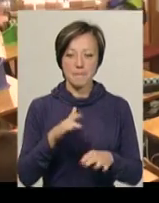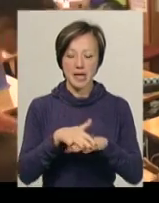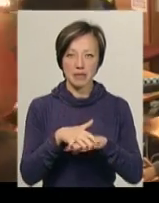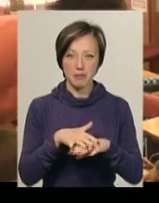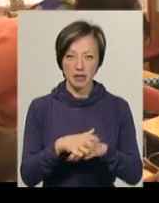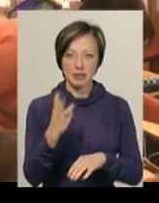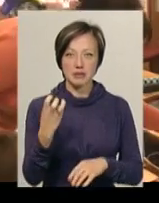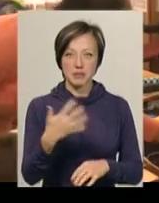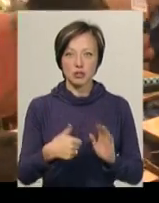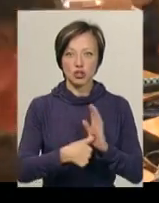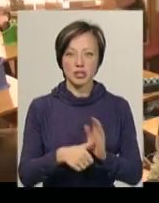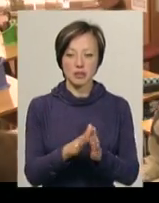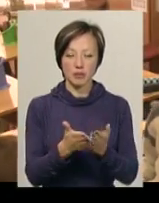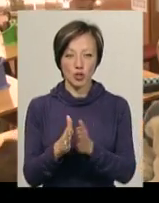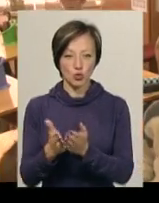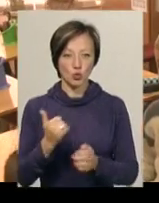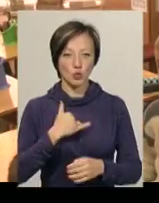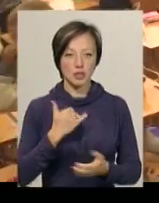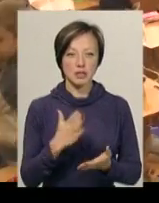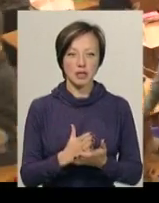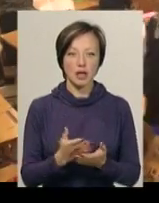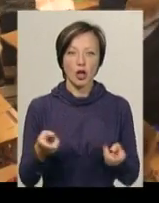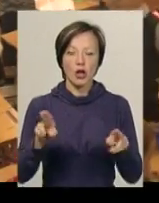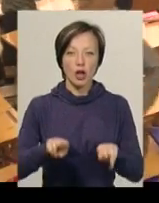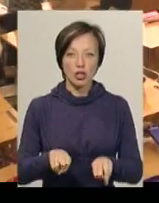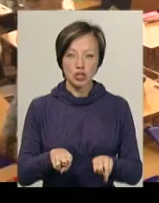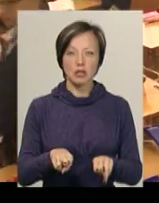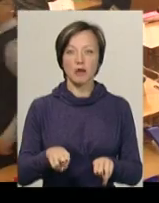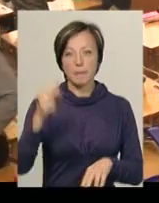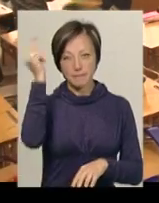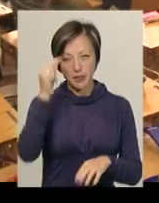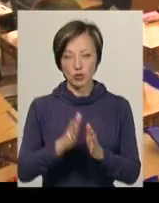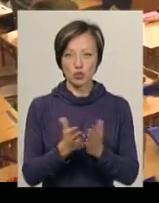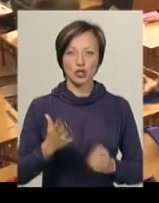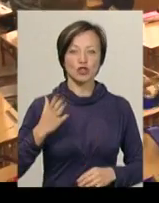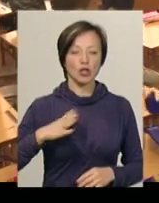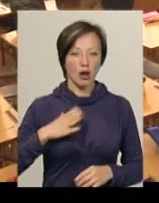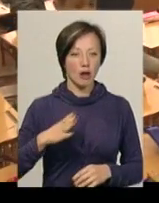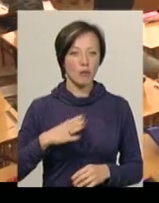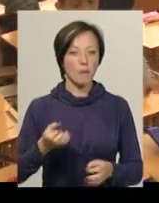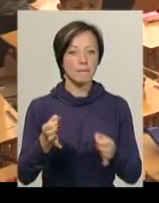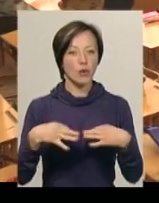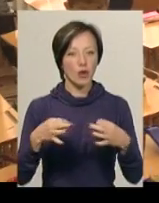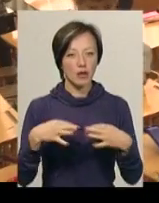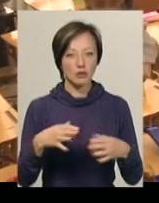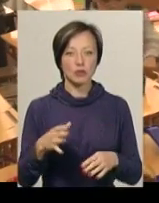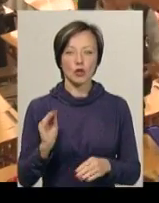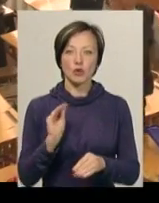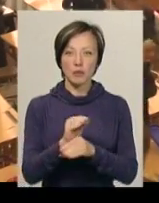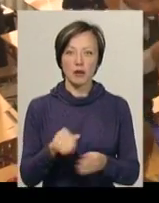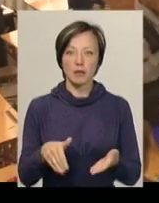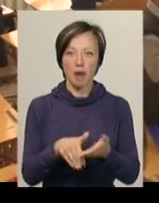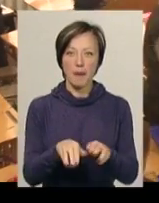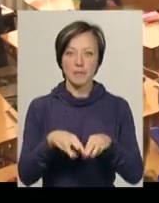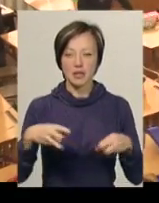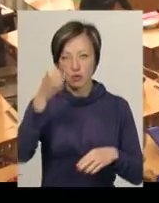теж 356 підручників у нас є. Решту підручників ми чекаємо. Нам пояснюють, що ми чекаємо субвенції